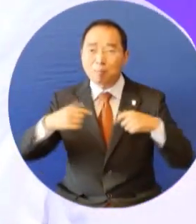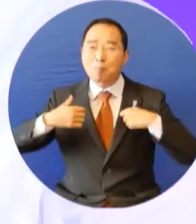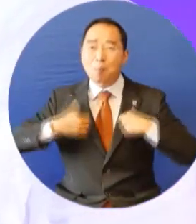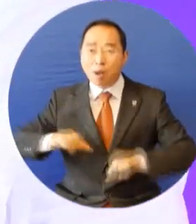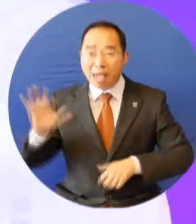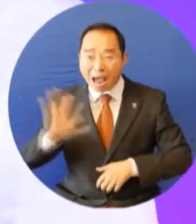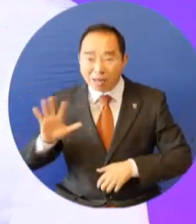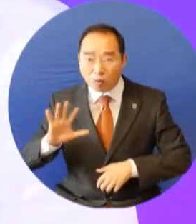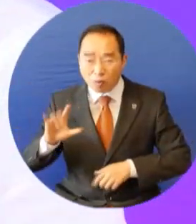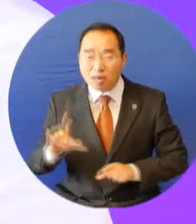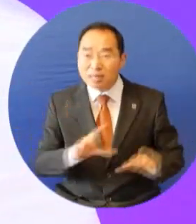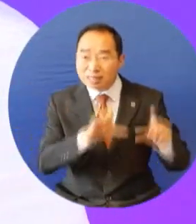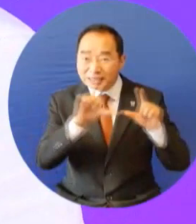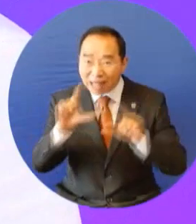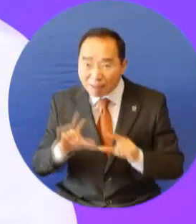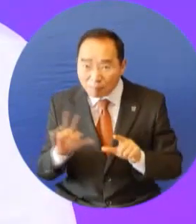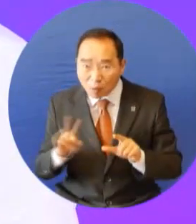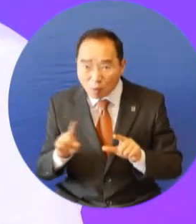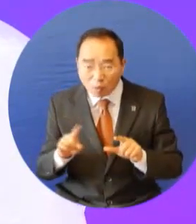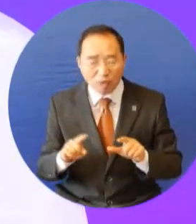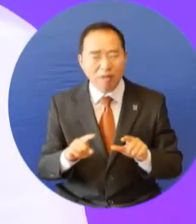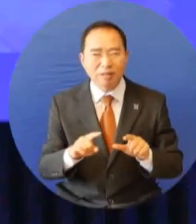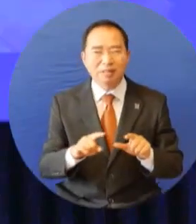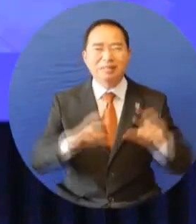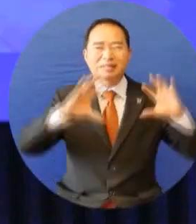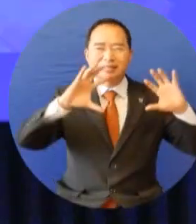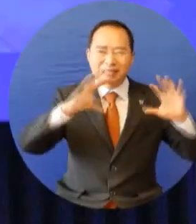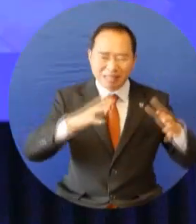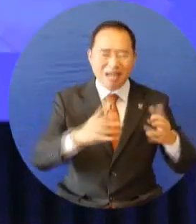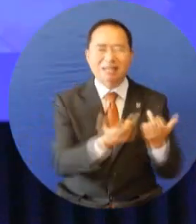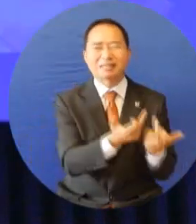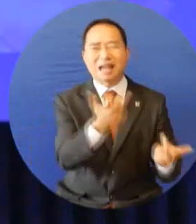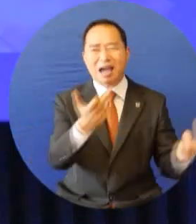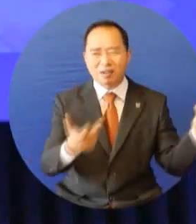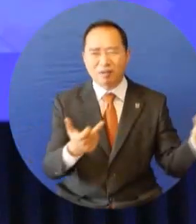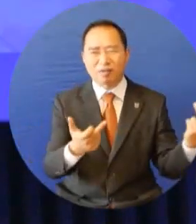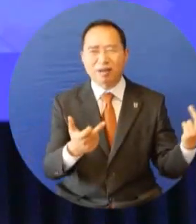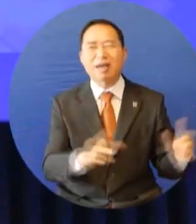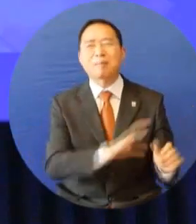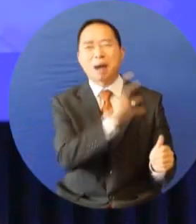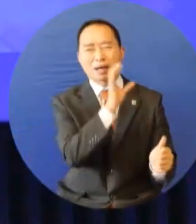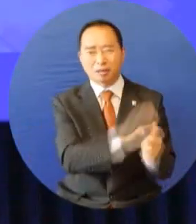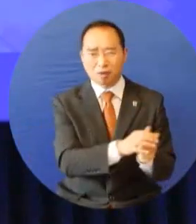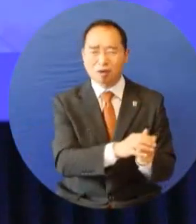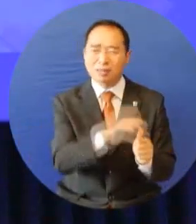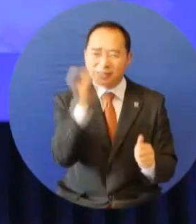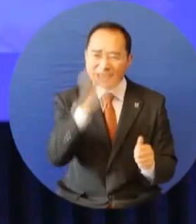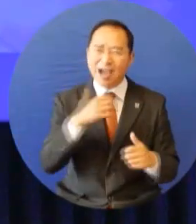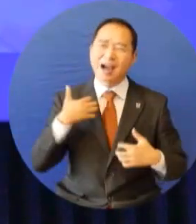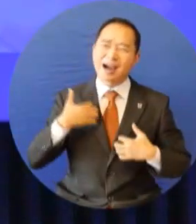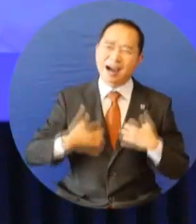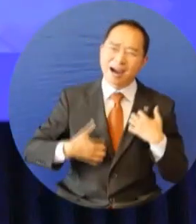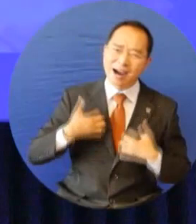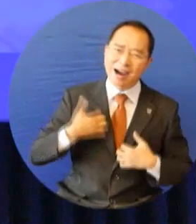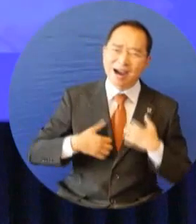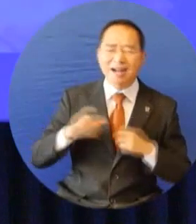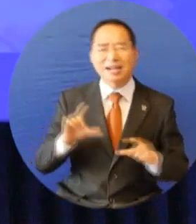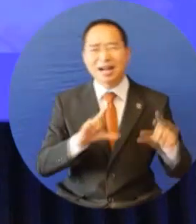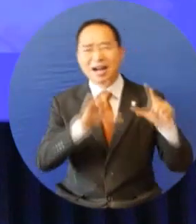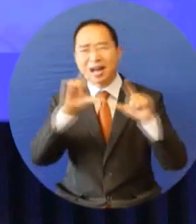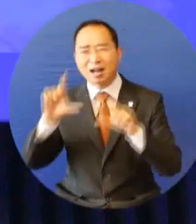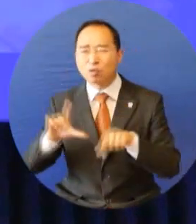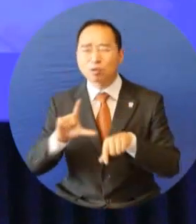삶을 포기하는 것이 아니라 삶은 자연에다 맡기고 그냥 감사하고 좋아하고